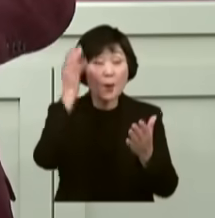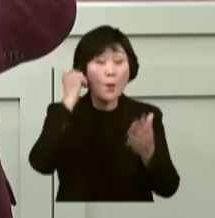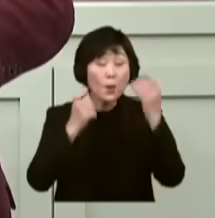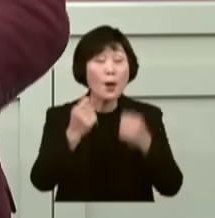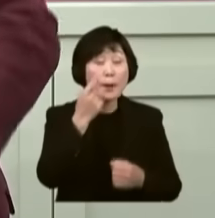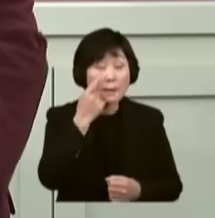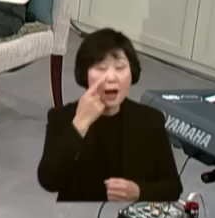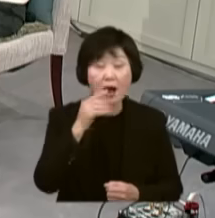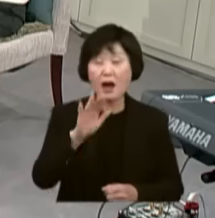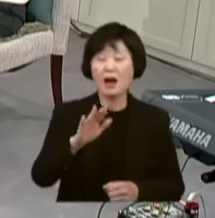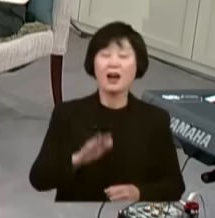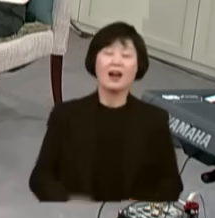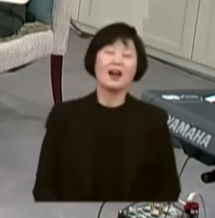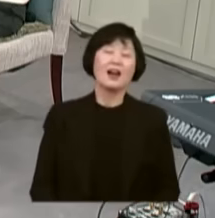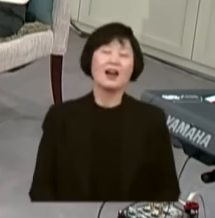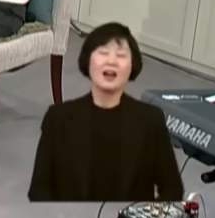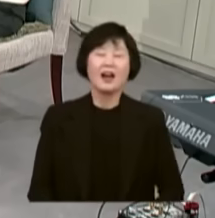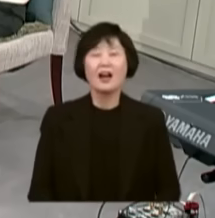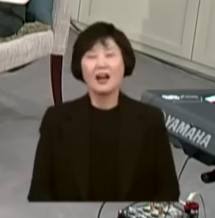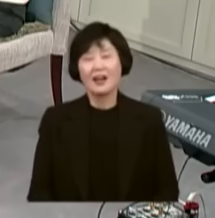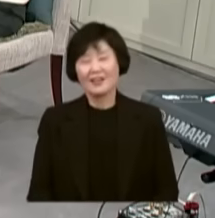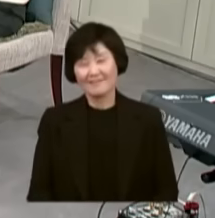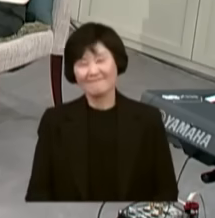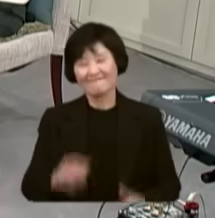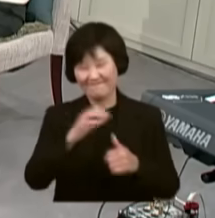약속이 있어가지고 많은 분들께서 아니